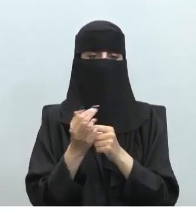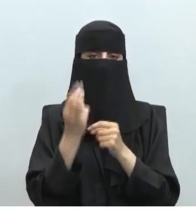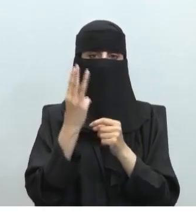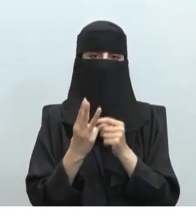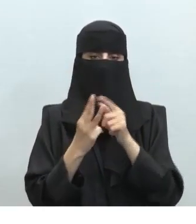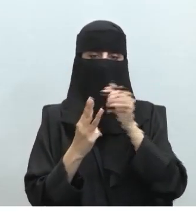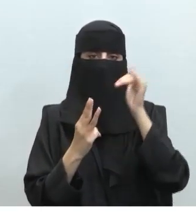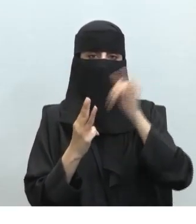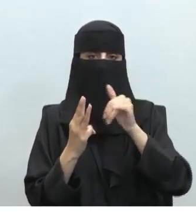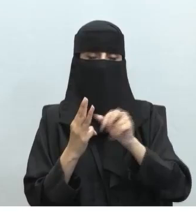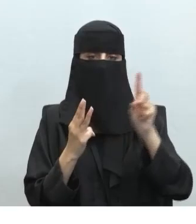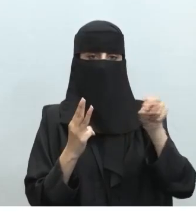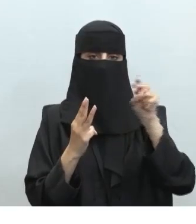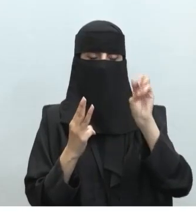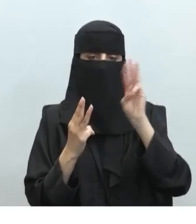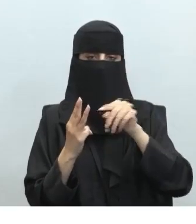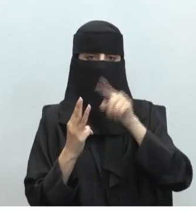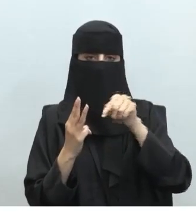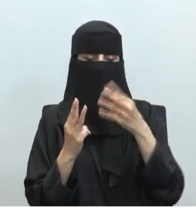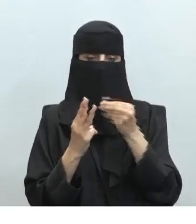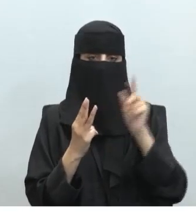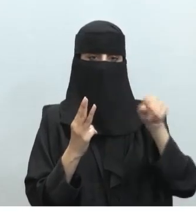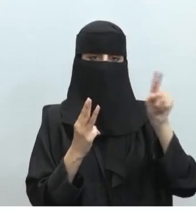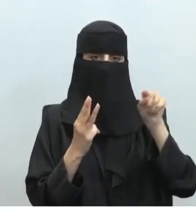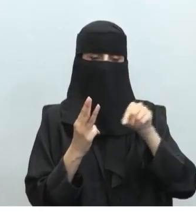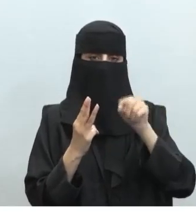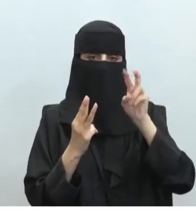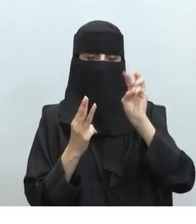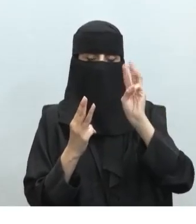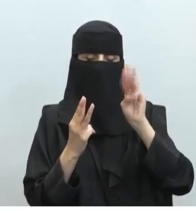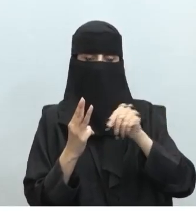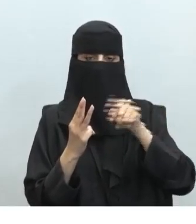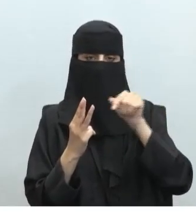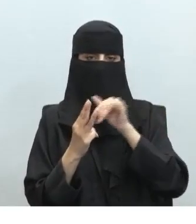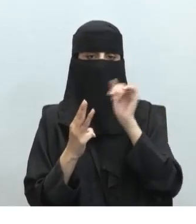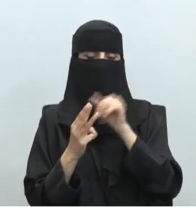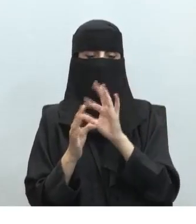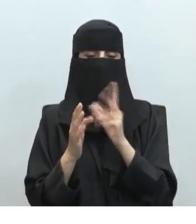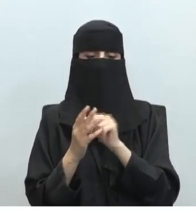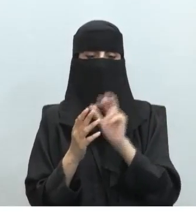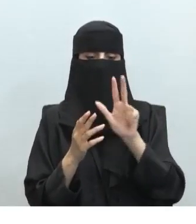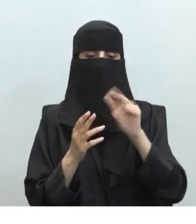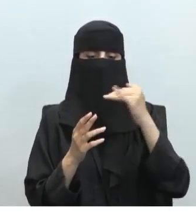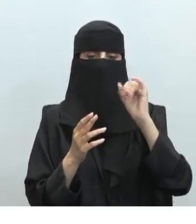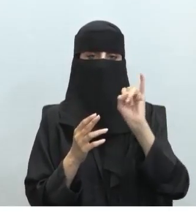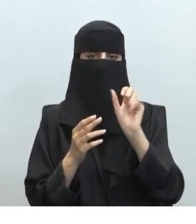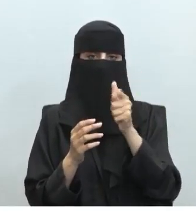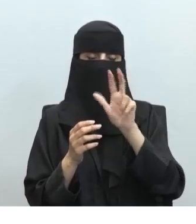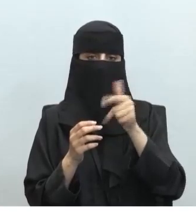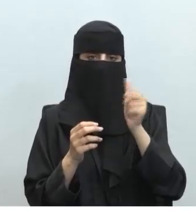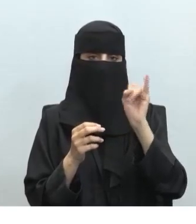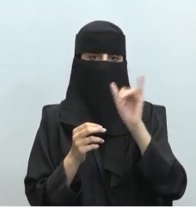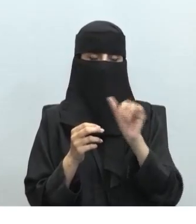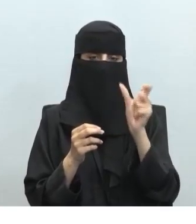الدي ان اي والار ان اي ايضا اتفقنا بان الحمض الامين يتكون من ثلاث قواعد نيتروجينيه يتم نسخ القواعد الثلاث كلها